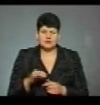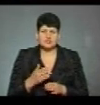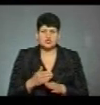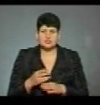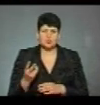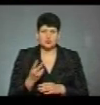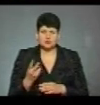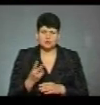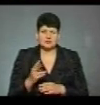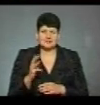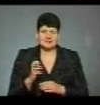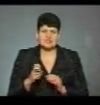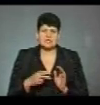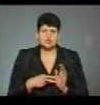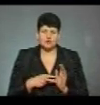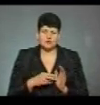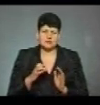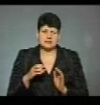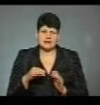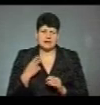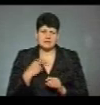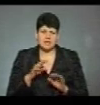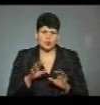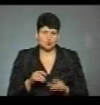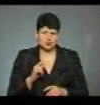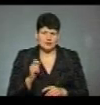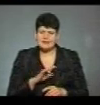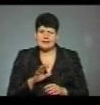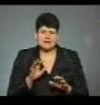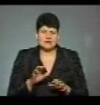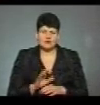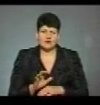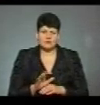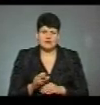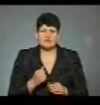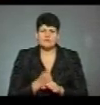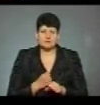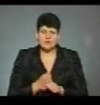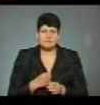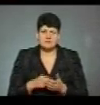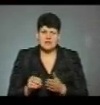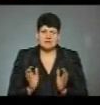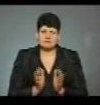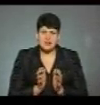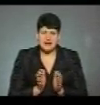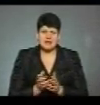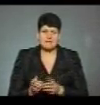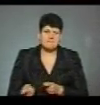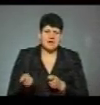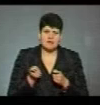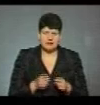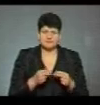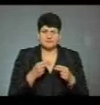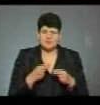частиною 2 статті 307 Кримінального кодексу України. Це незаконне виробництво, виготовлення, придбання, зберігання, перевезення,